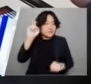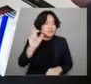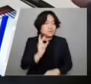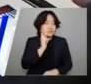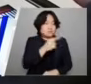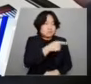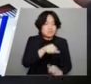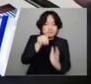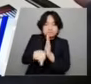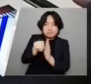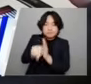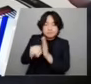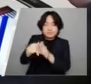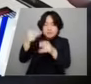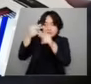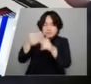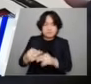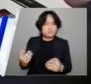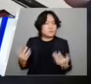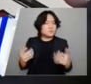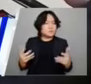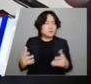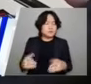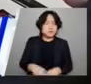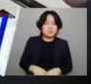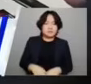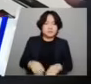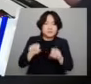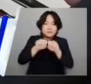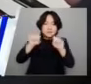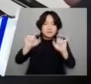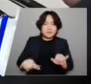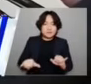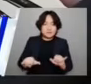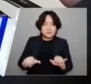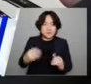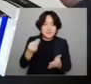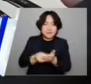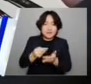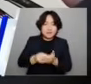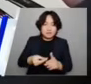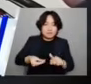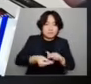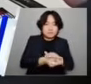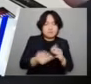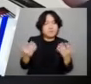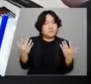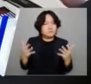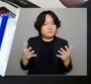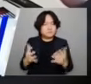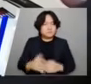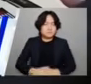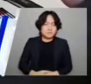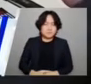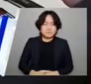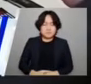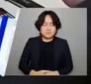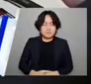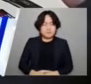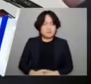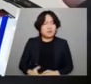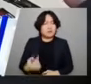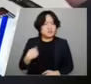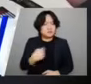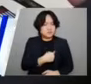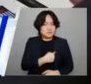pong reward system na umiiral sa kanyang opisina. Suporta, sinusuportahan